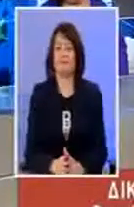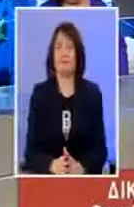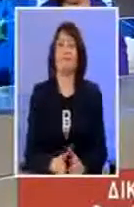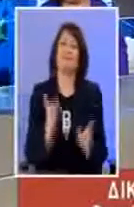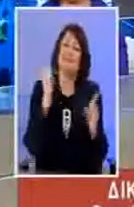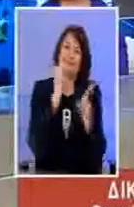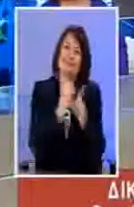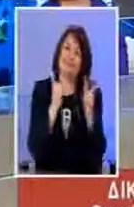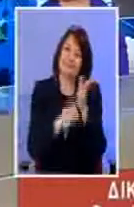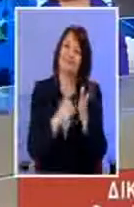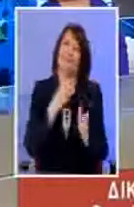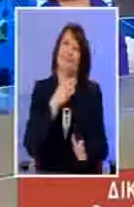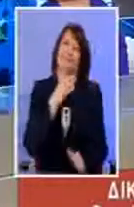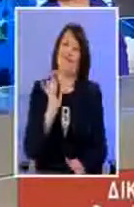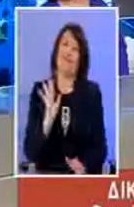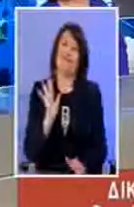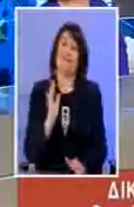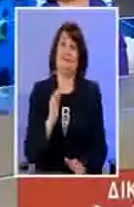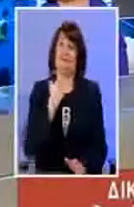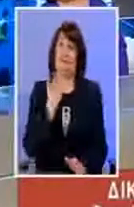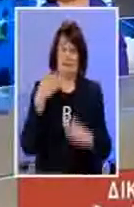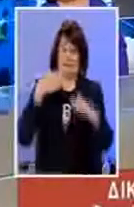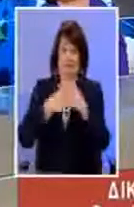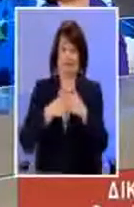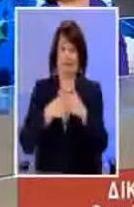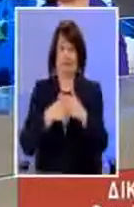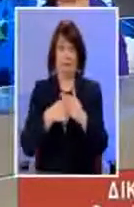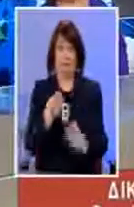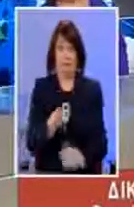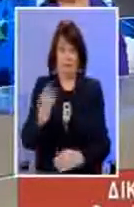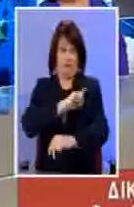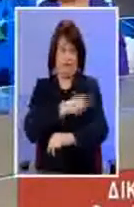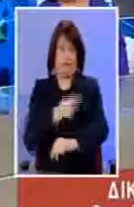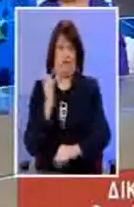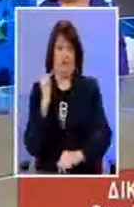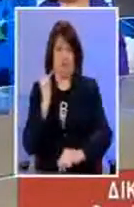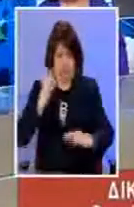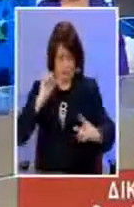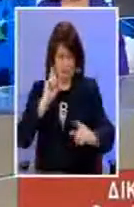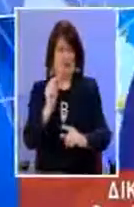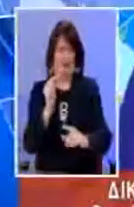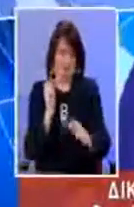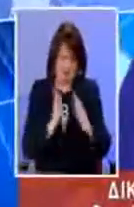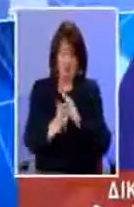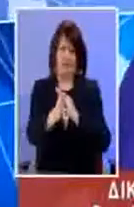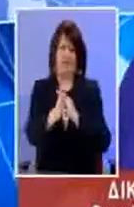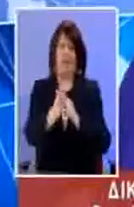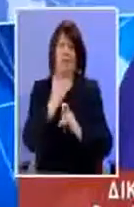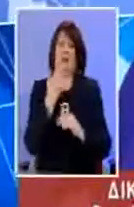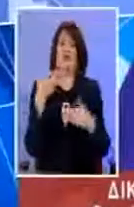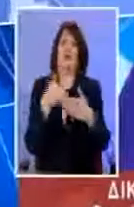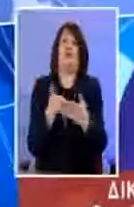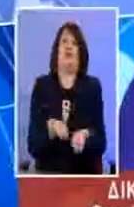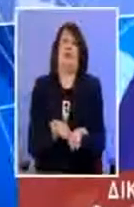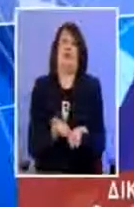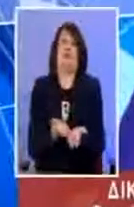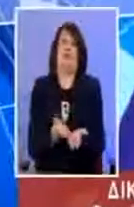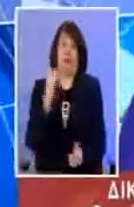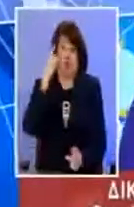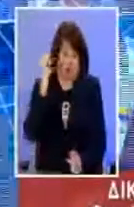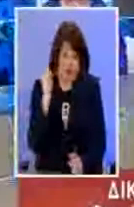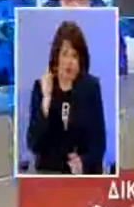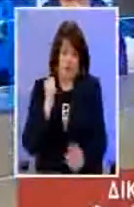νόμοι χρειάζονται. Αλλά κανείς δεν μπορεί να εμποδίσει κάποιον που είναι ικανότερος να τρέξει με μεγαλύτερη ταχύτητα. Όχι. Αυτό δεν μπορείτε να το εμποδίσετε. Φυσικά